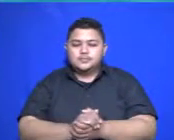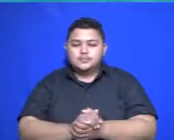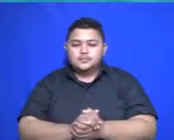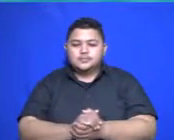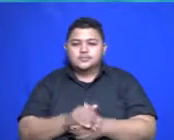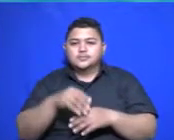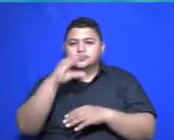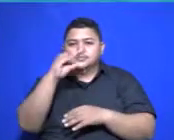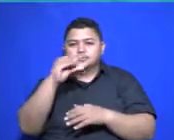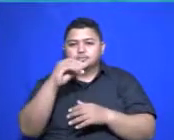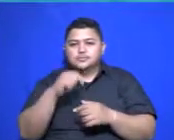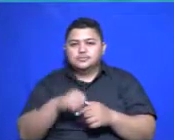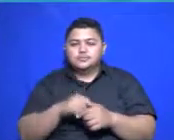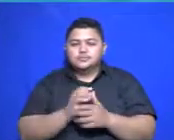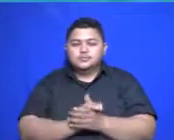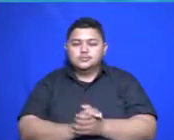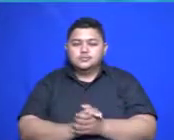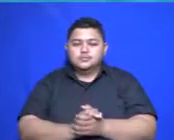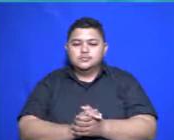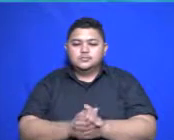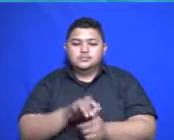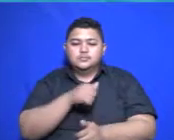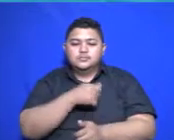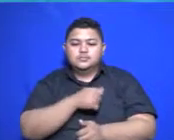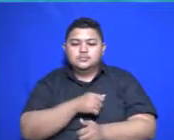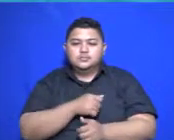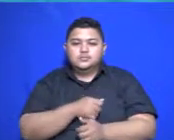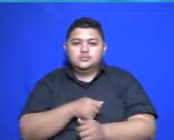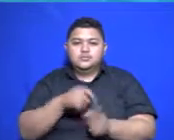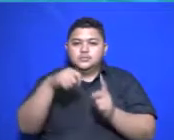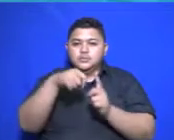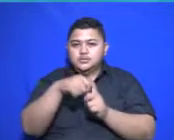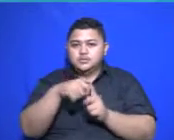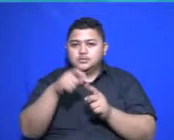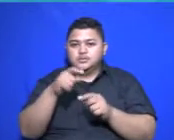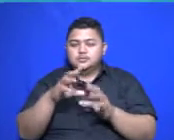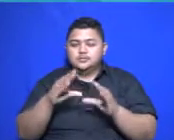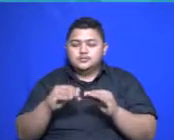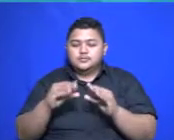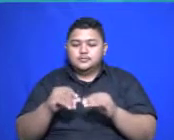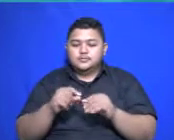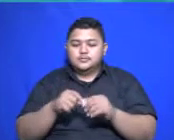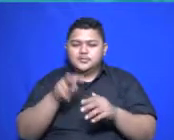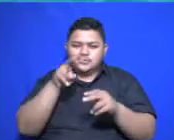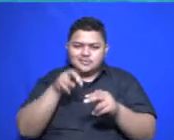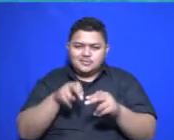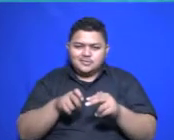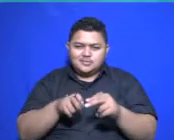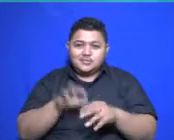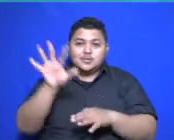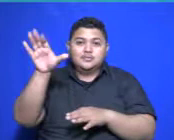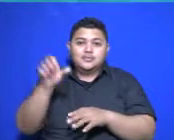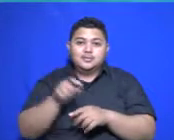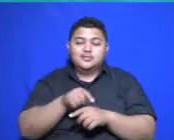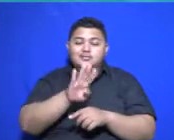Pada siang ini, para menteri kabinet akan memaparkan secara detail upaya dan capaian pemerintah selama